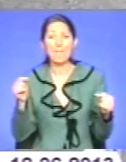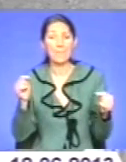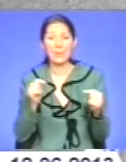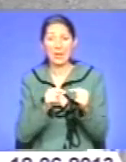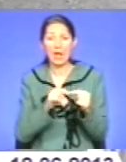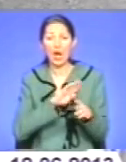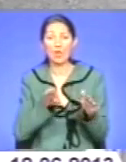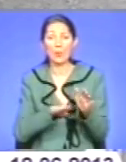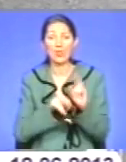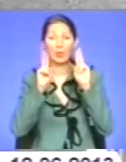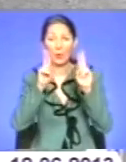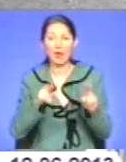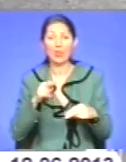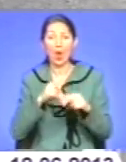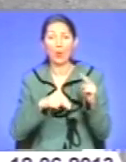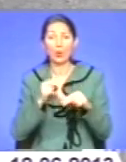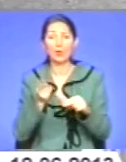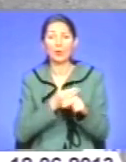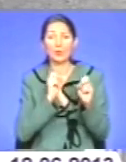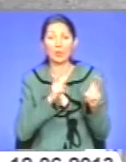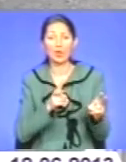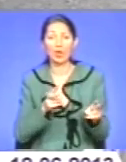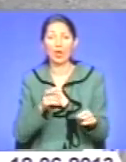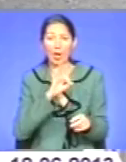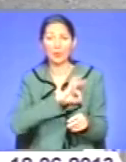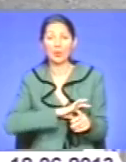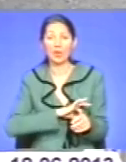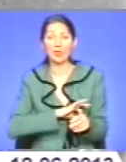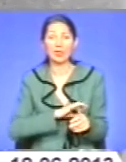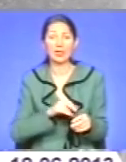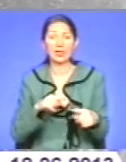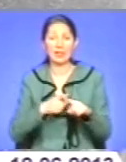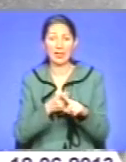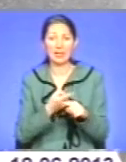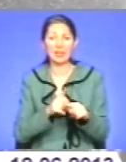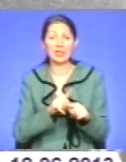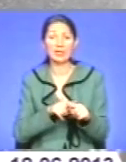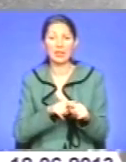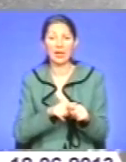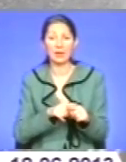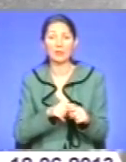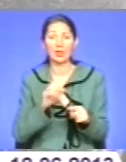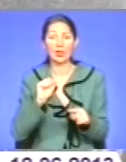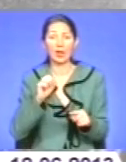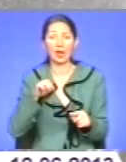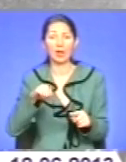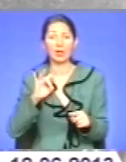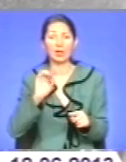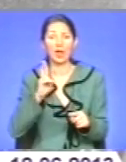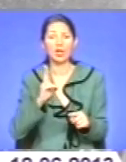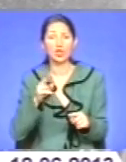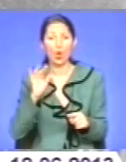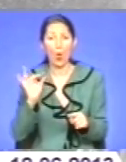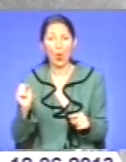під правила будови і безпечної експлуатації атракціонної техніки. Цей атракціон, на якому стався цей нещасний